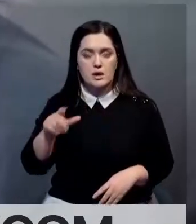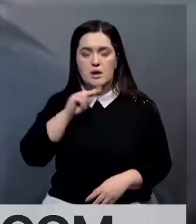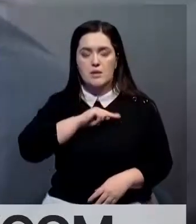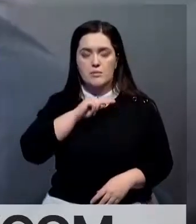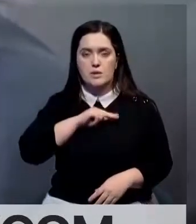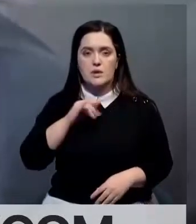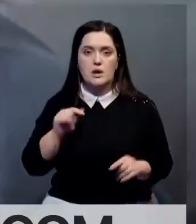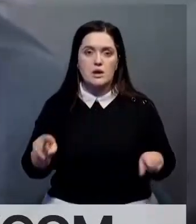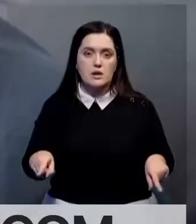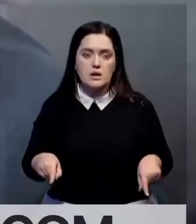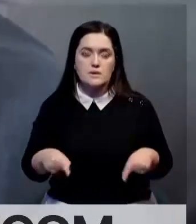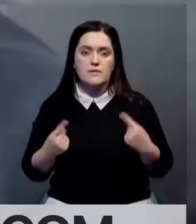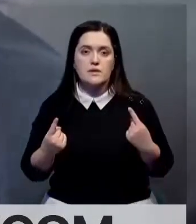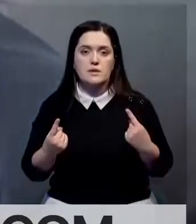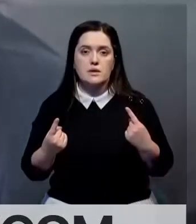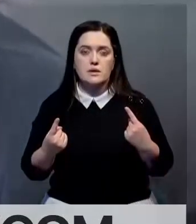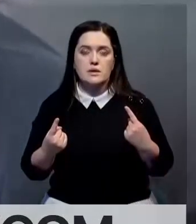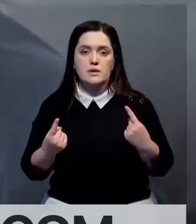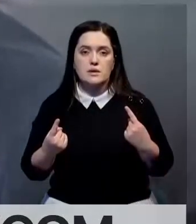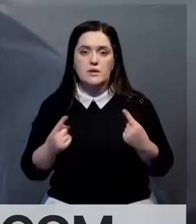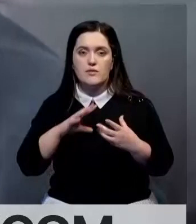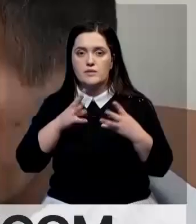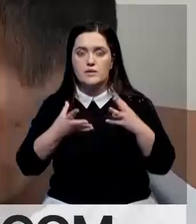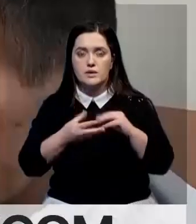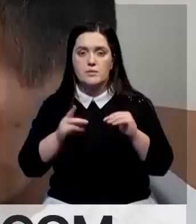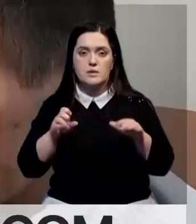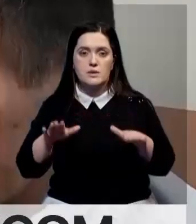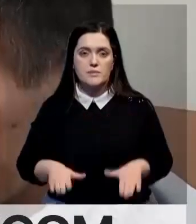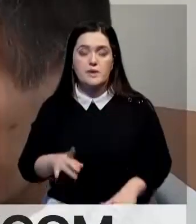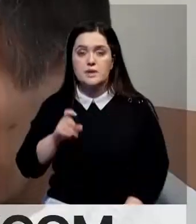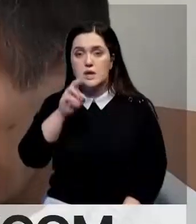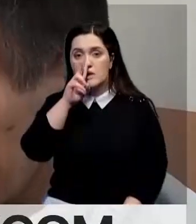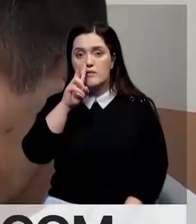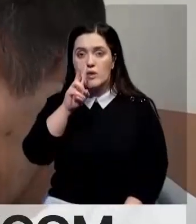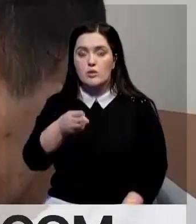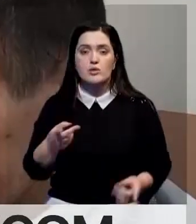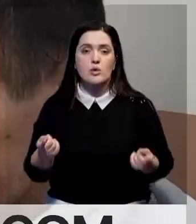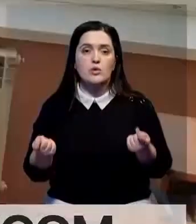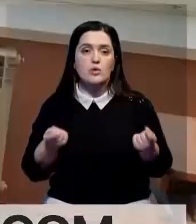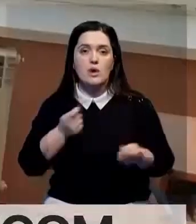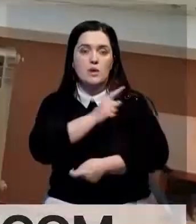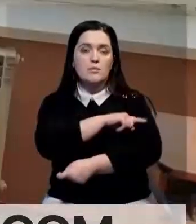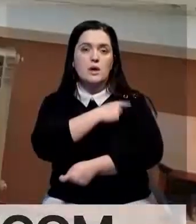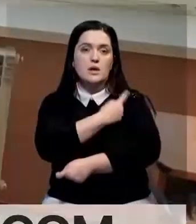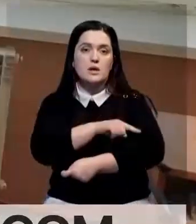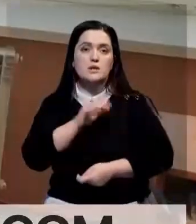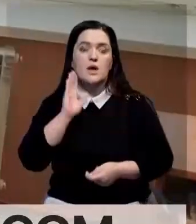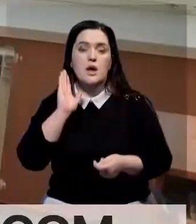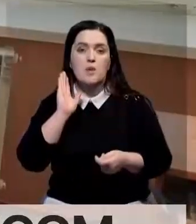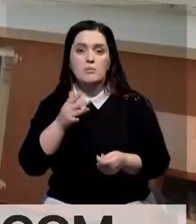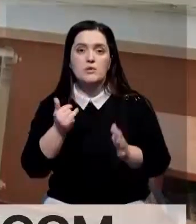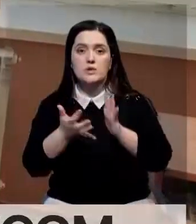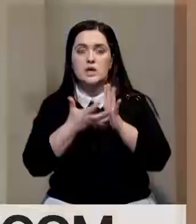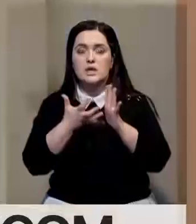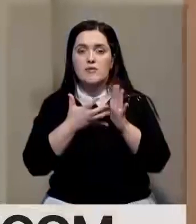общего развития, для развития самой медицины в целом на местах. За два года руководство больницы планирует решить и кадровый вопрос. Сейчас им не